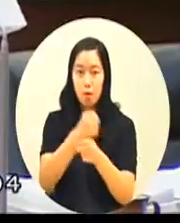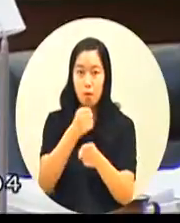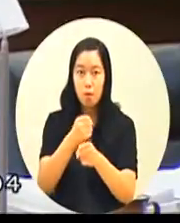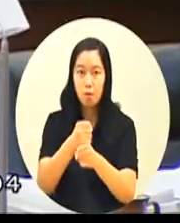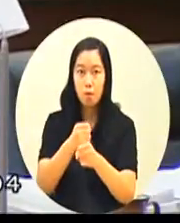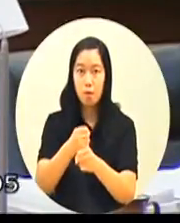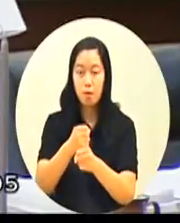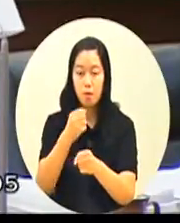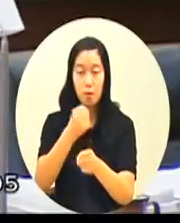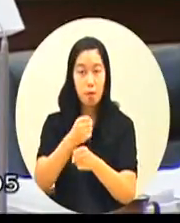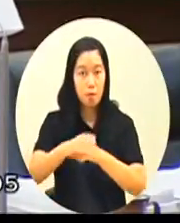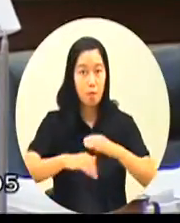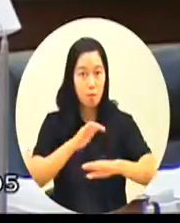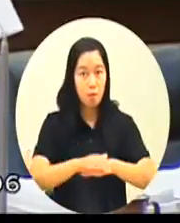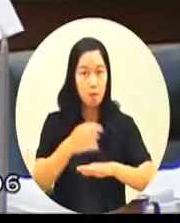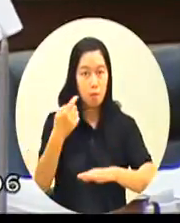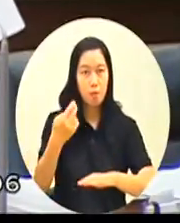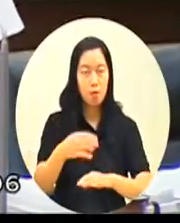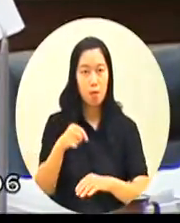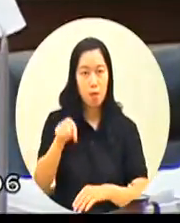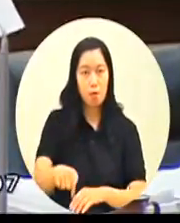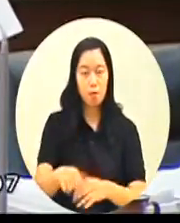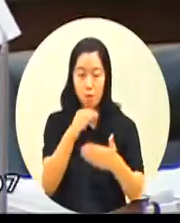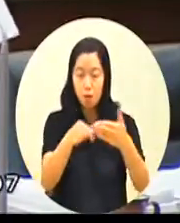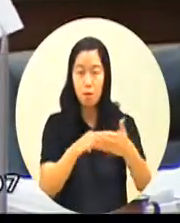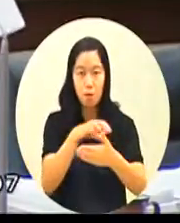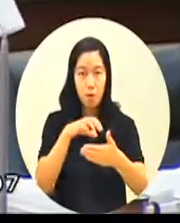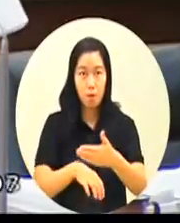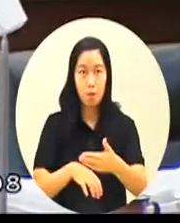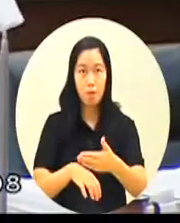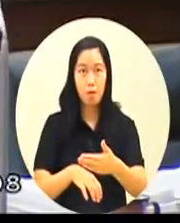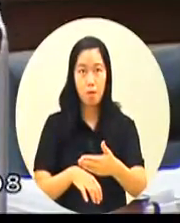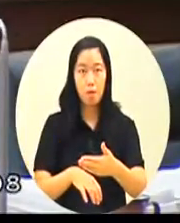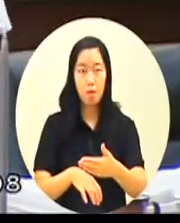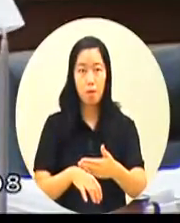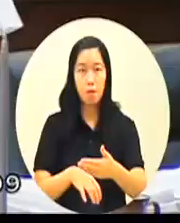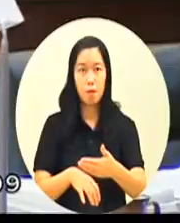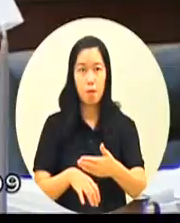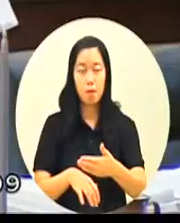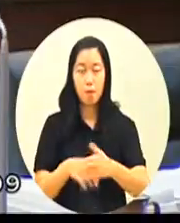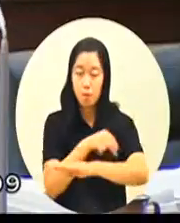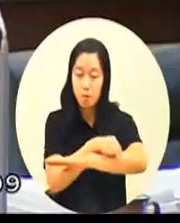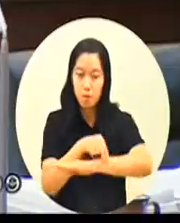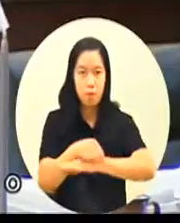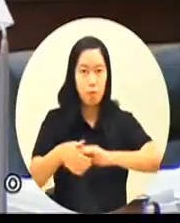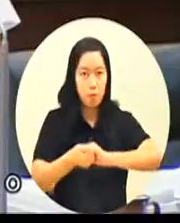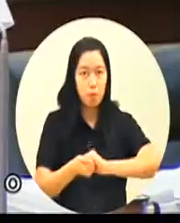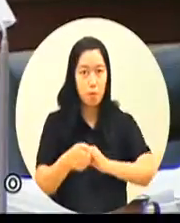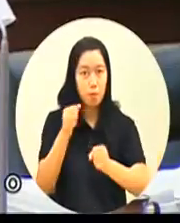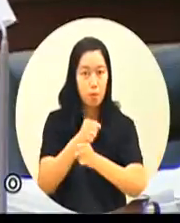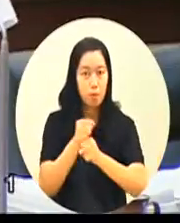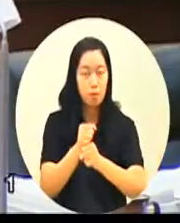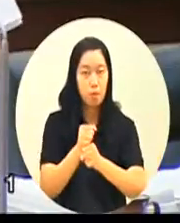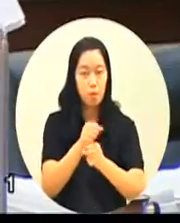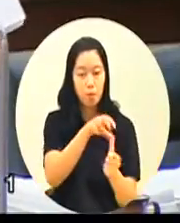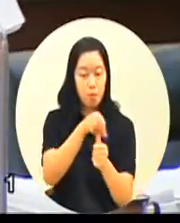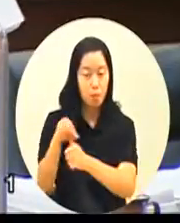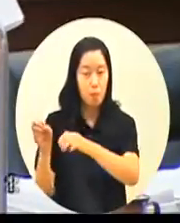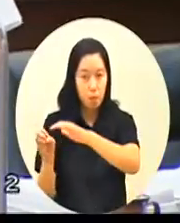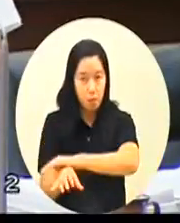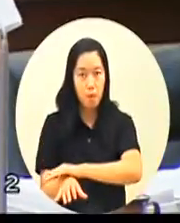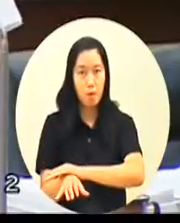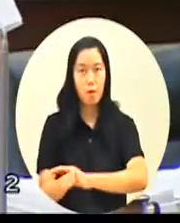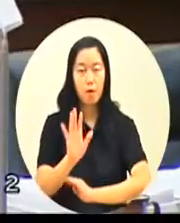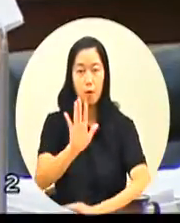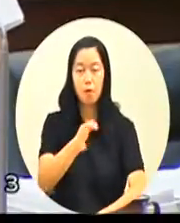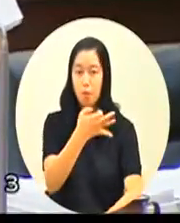者怎么样的方式，这个机制因为在这个条例里面就明定做这个安置住宅，那也有钱来做盖这个